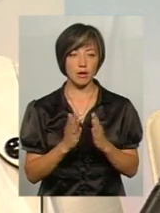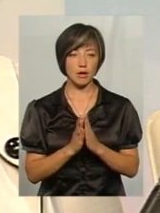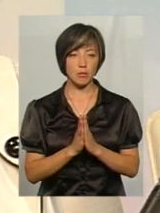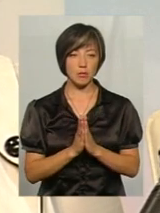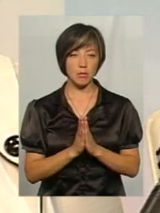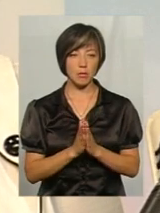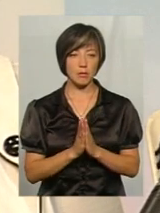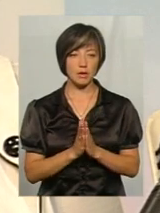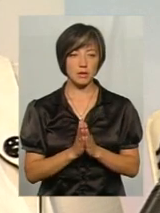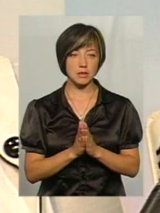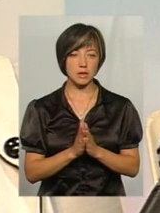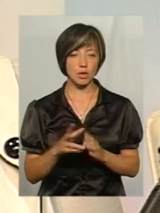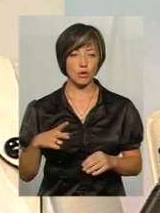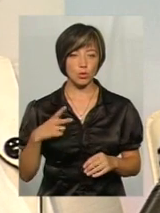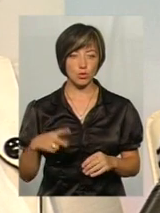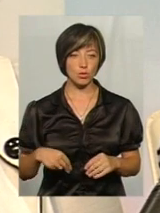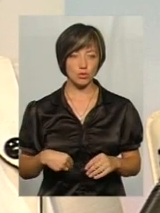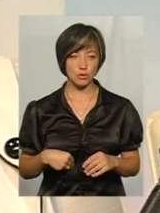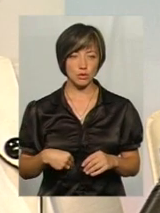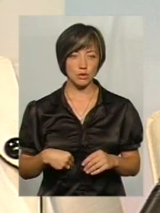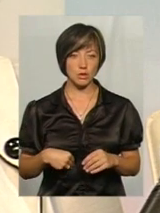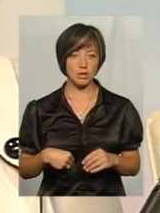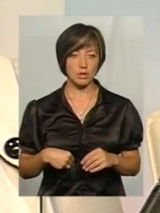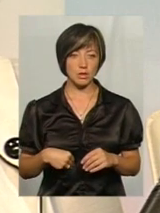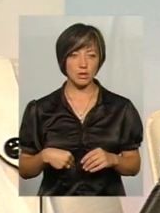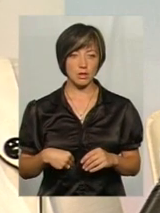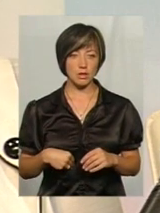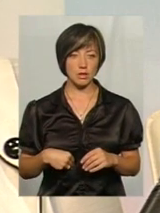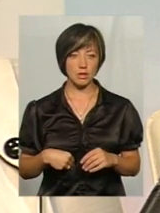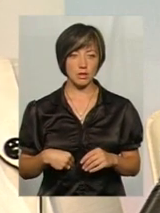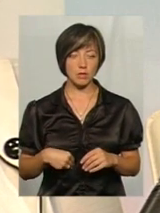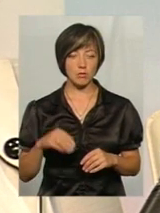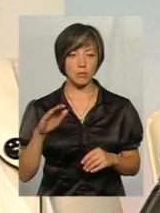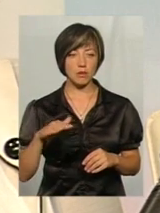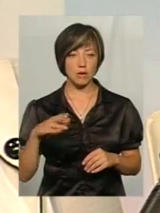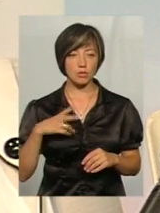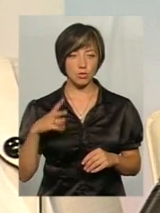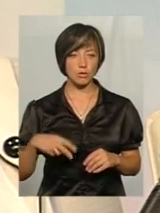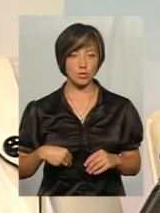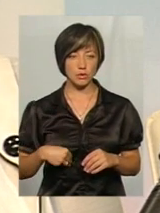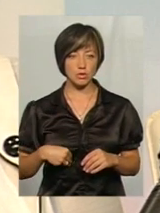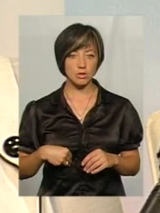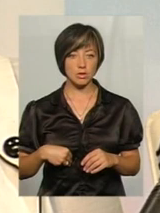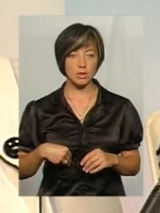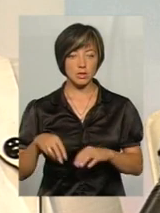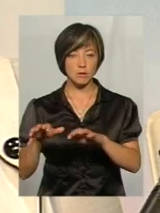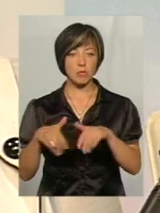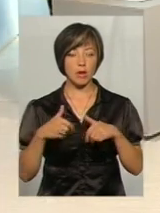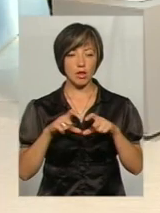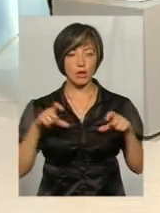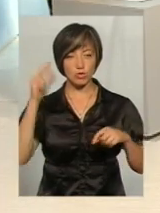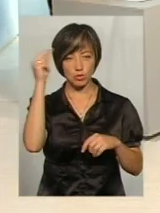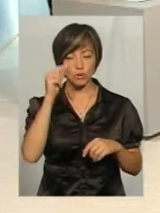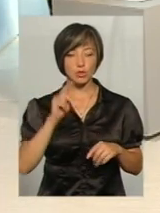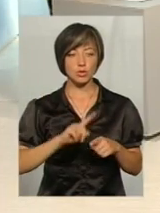попросила дочку, говорю, дочечка милая, я младшую дочку вела со школы, говорю, скоро